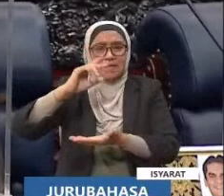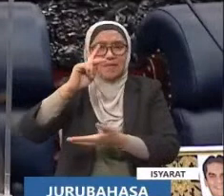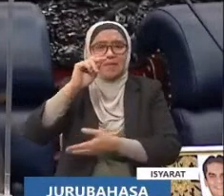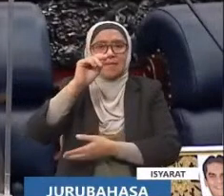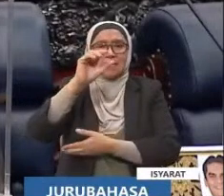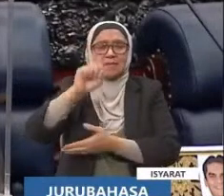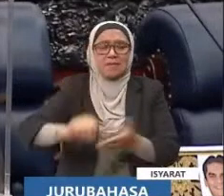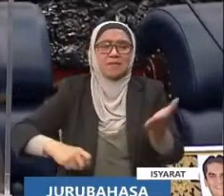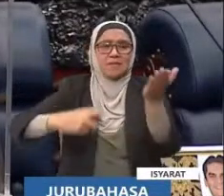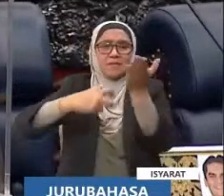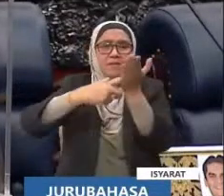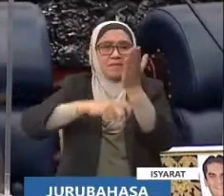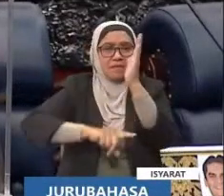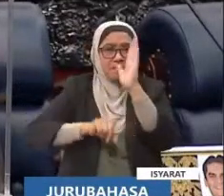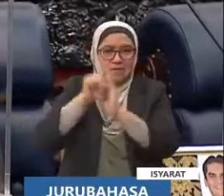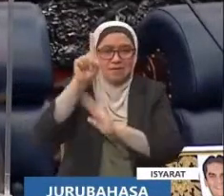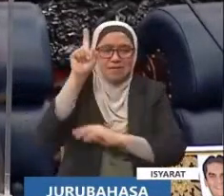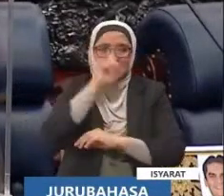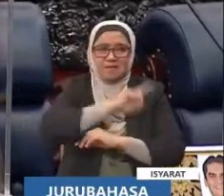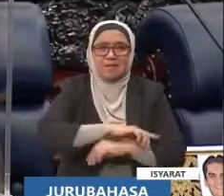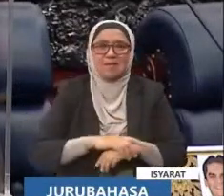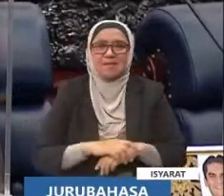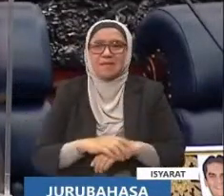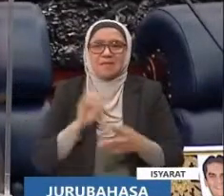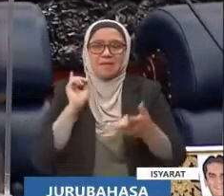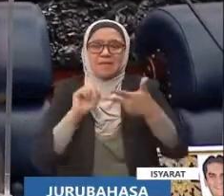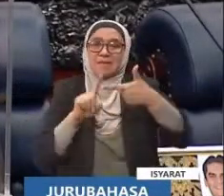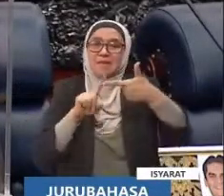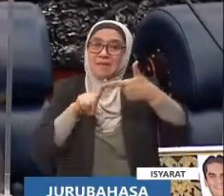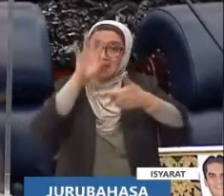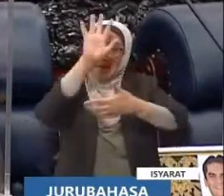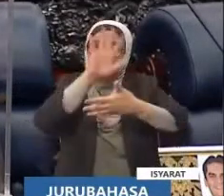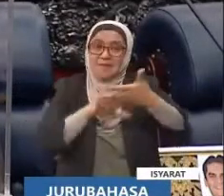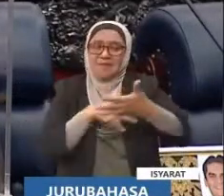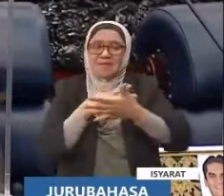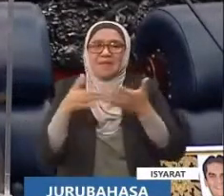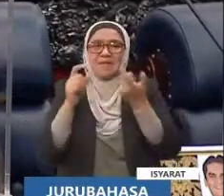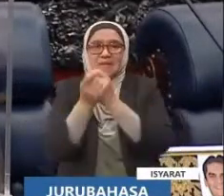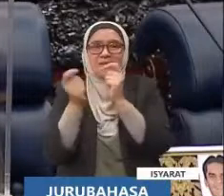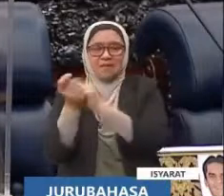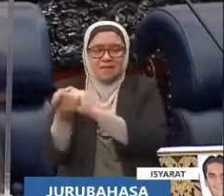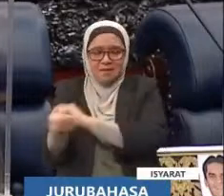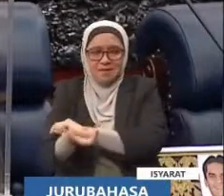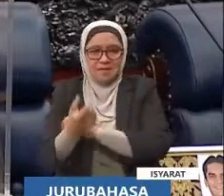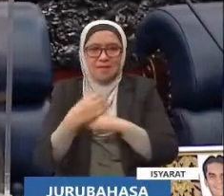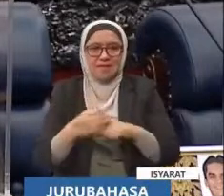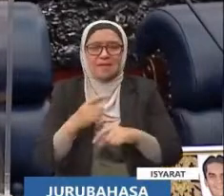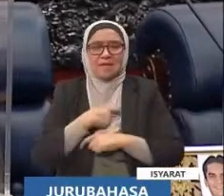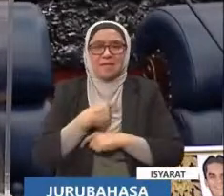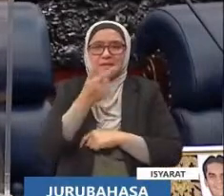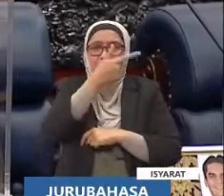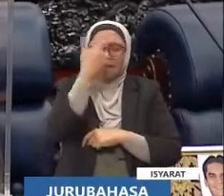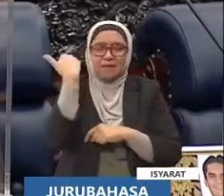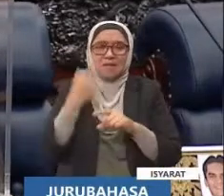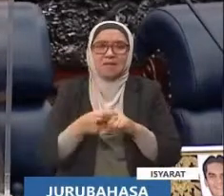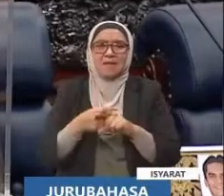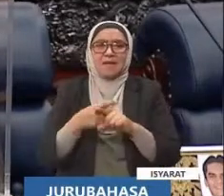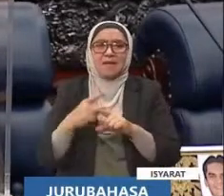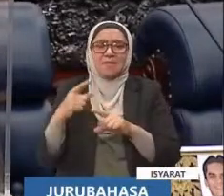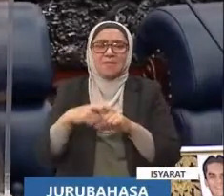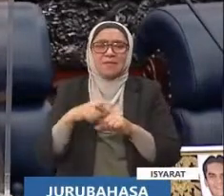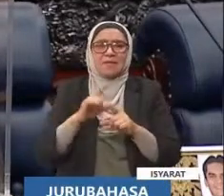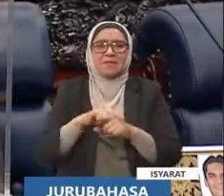hoostanbank yang begitu tinggi sekali Kemudian dari segi jadwal-jadwal yang dilakukan oleh karena frekuensi sekarang tidak banyak